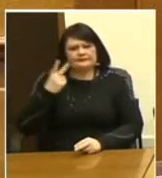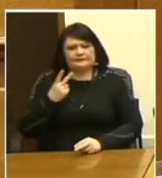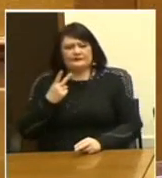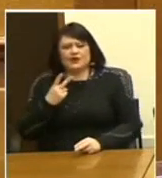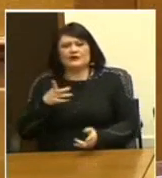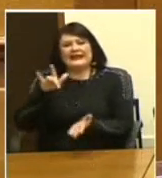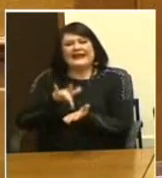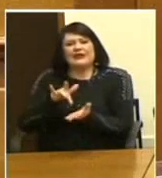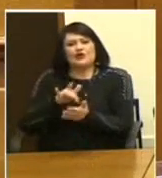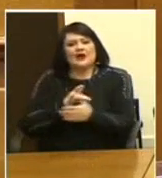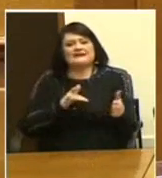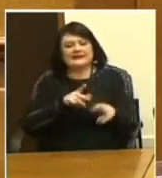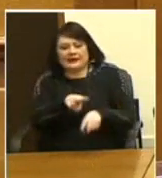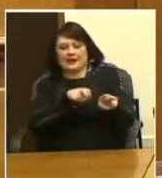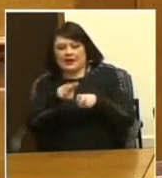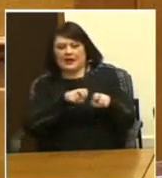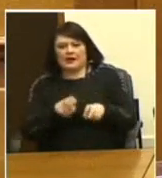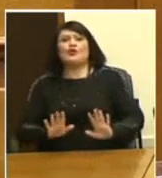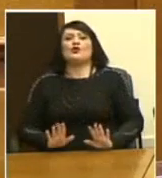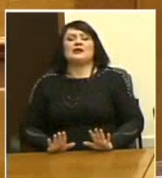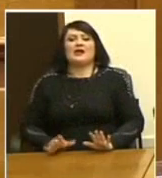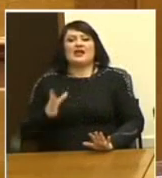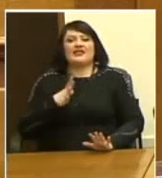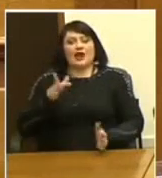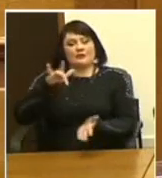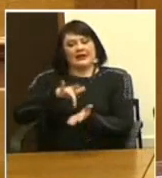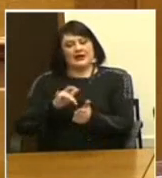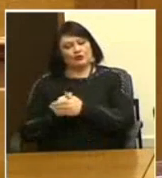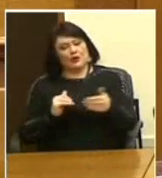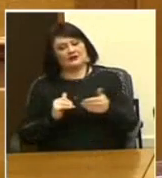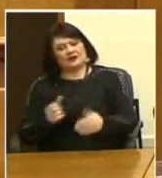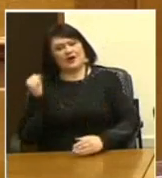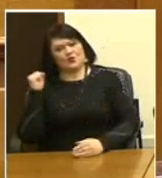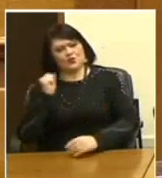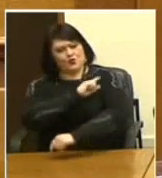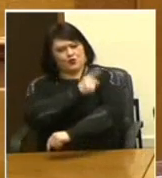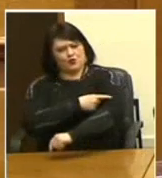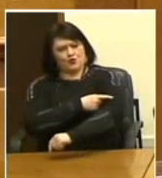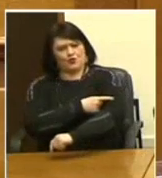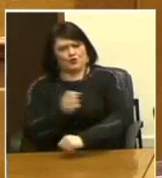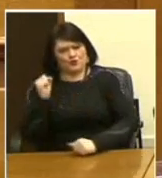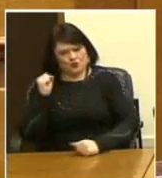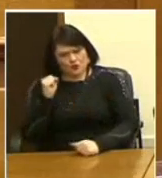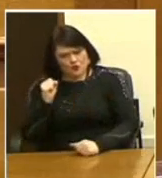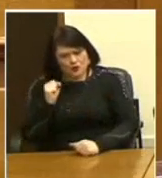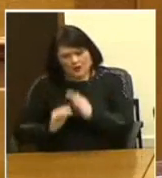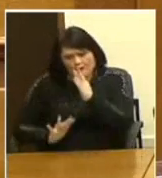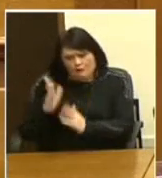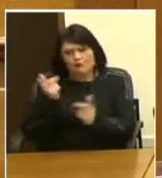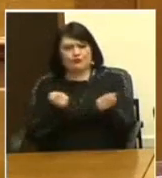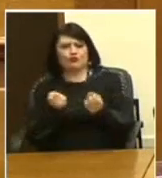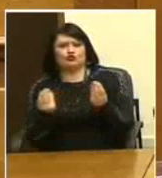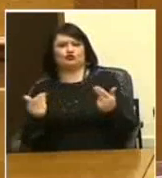κεντροαριστεράς. Εμείς θέλουμε να υπάρχει δυνατός ο χώρος της κεντροαριστεράς, γιατί ξέρουμε ότι δεν μπορεί να υπάρξει συμπροοδευτική διακυβέρνηση